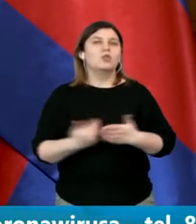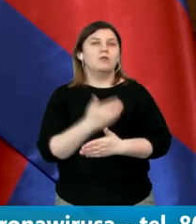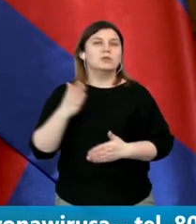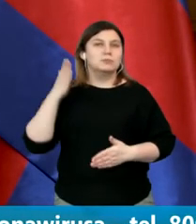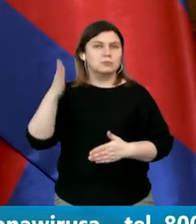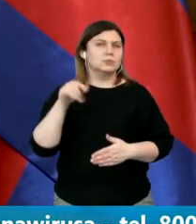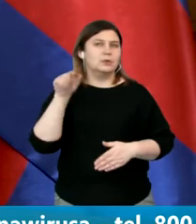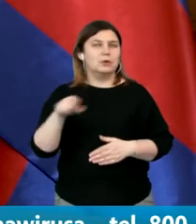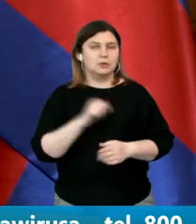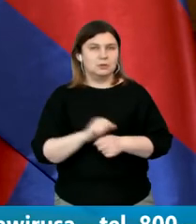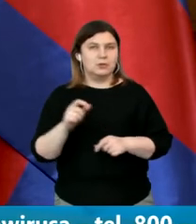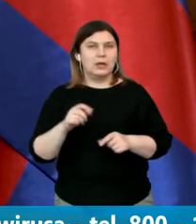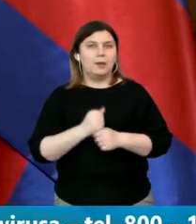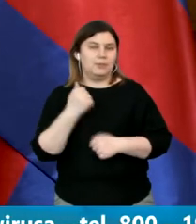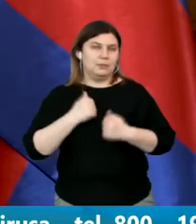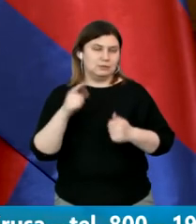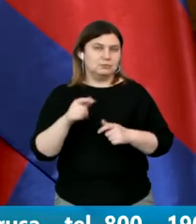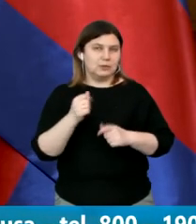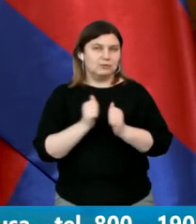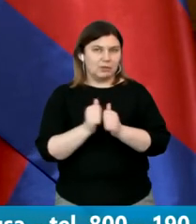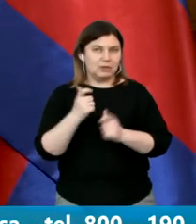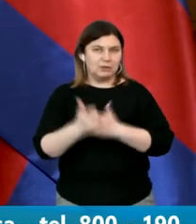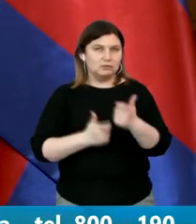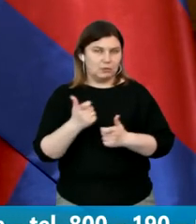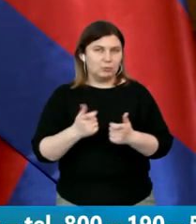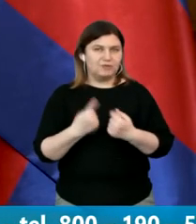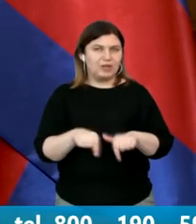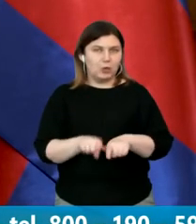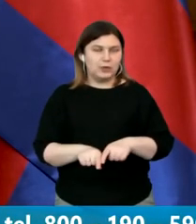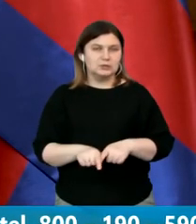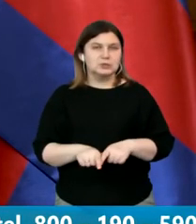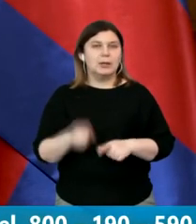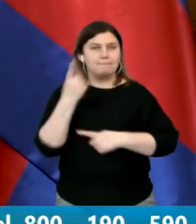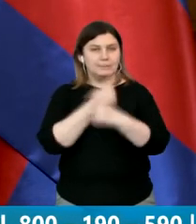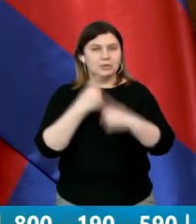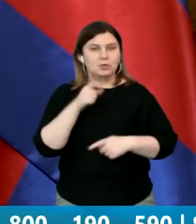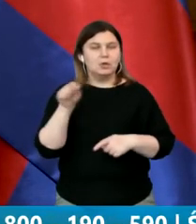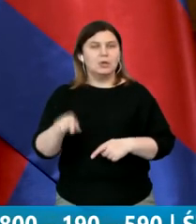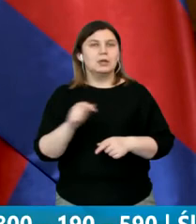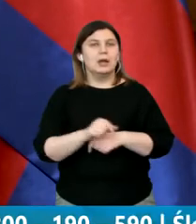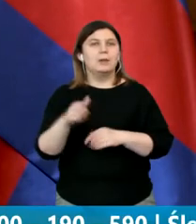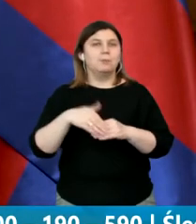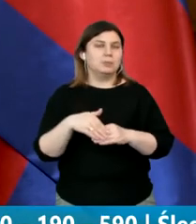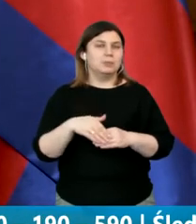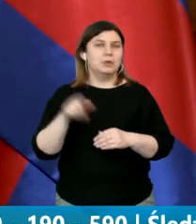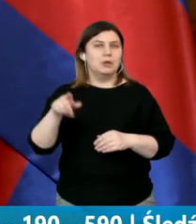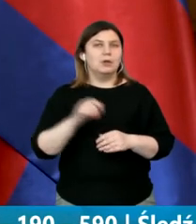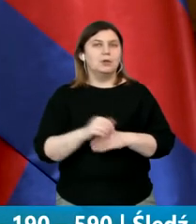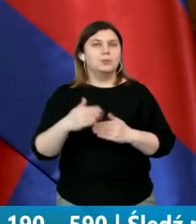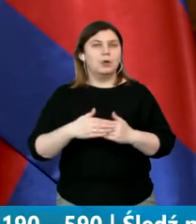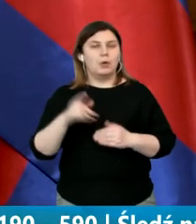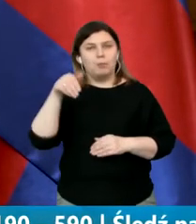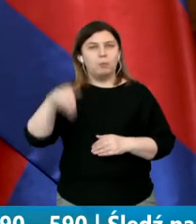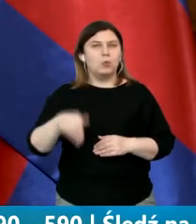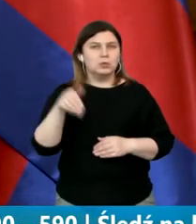aby to zadanie zrealizować. Więc myślimy o nim, jest to obok trasy północnej drugi najważniejszy projekt